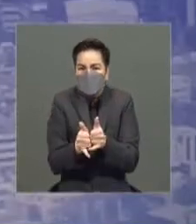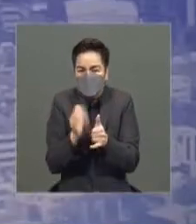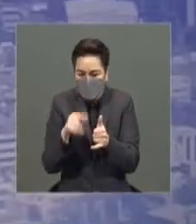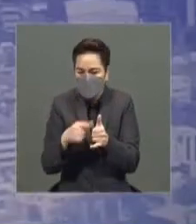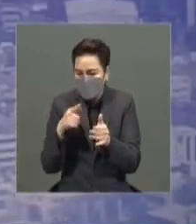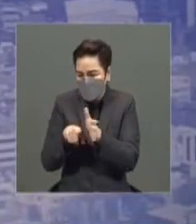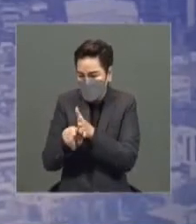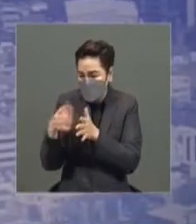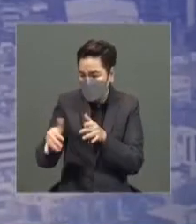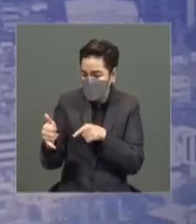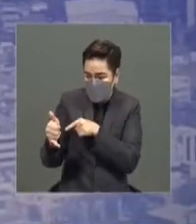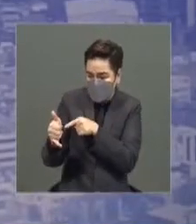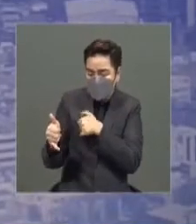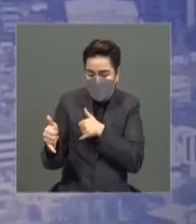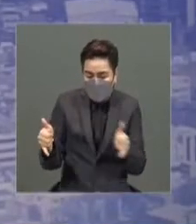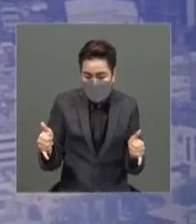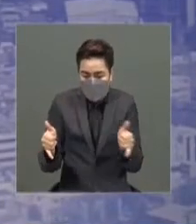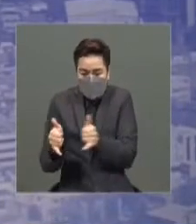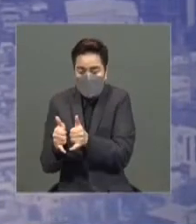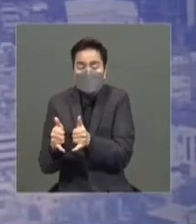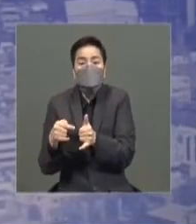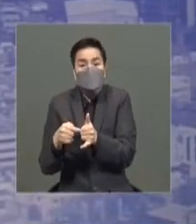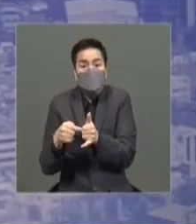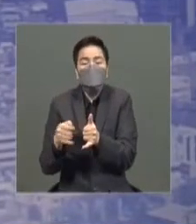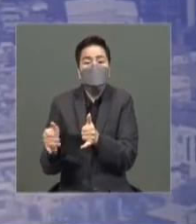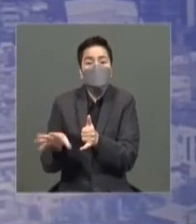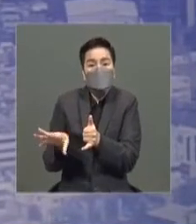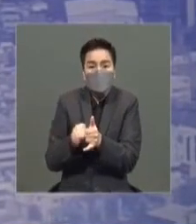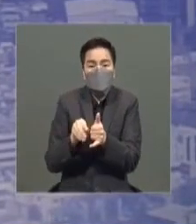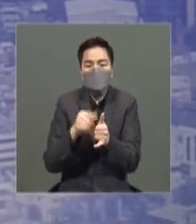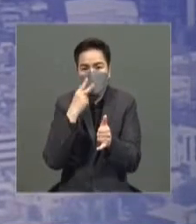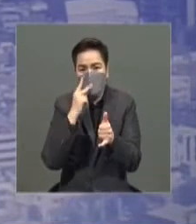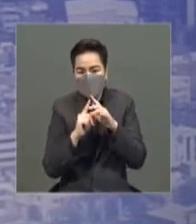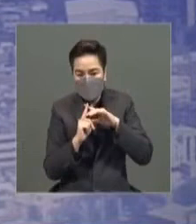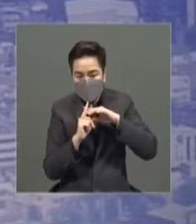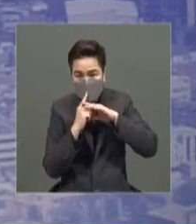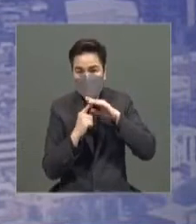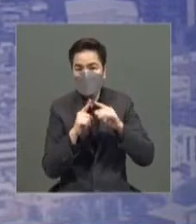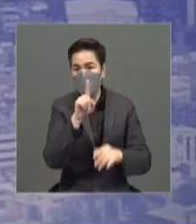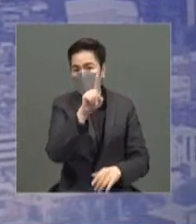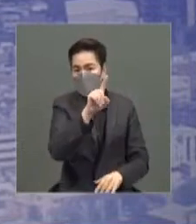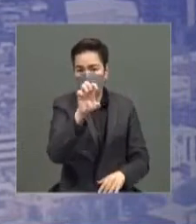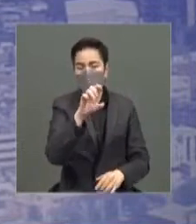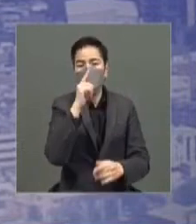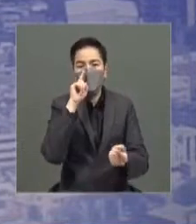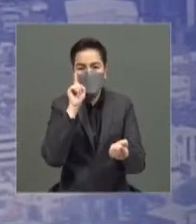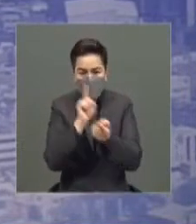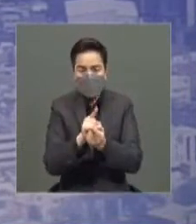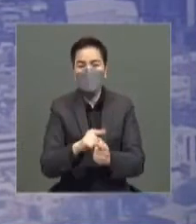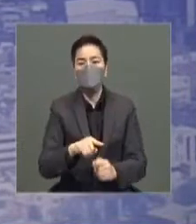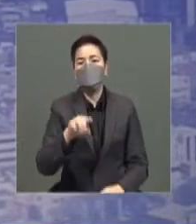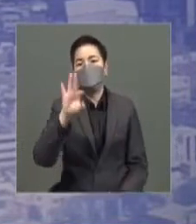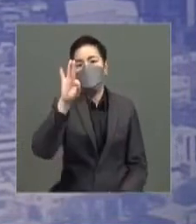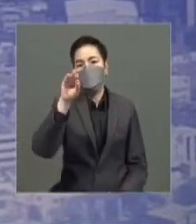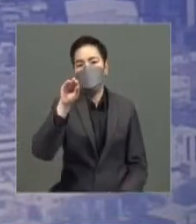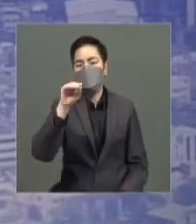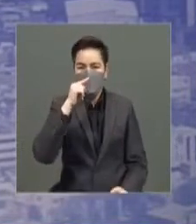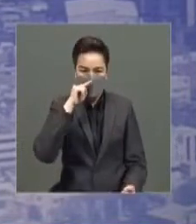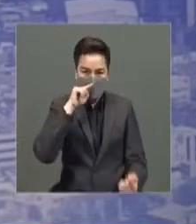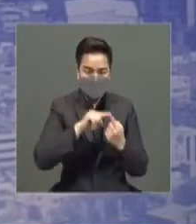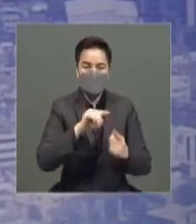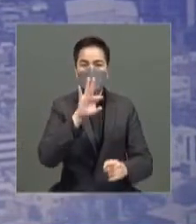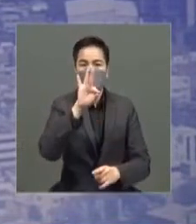ที่ยืนยันก่อนหน้านี้กลุ่มนี้เนี่ยพบว่าตรวจไป100คน90คนจะเป็นผลบวกก็คือแม่นย